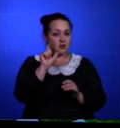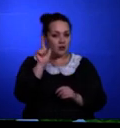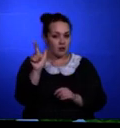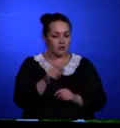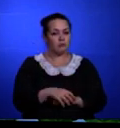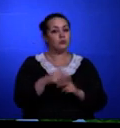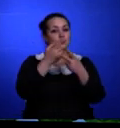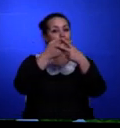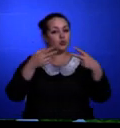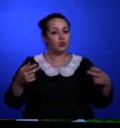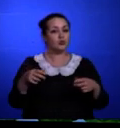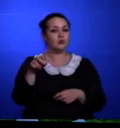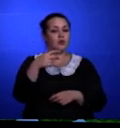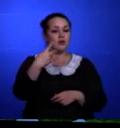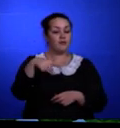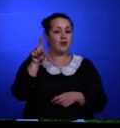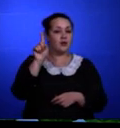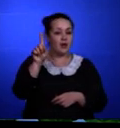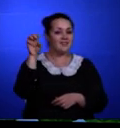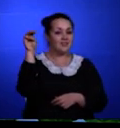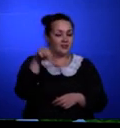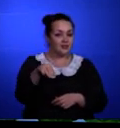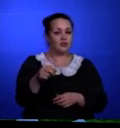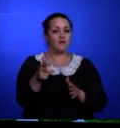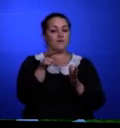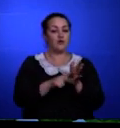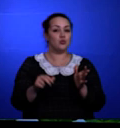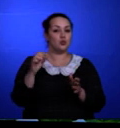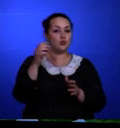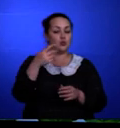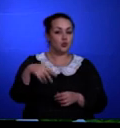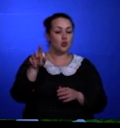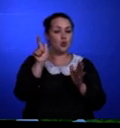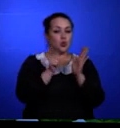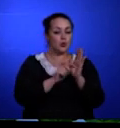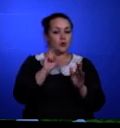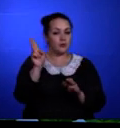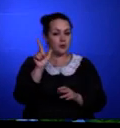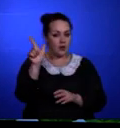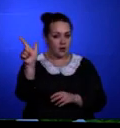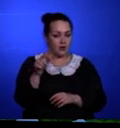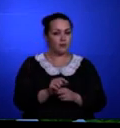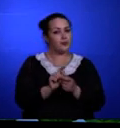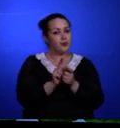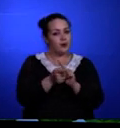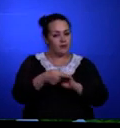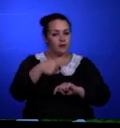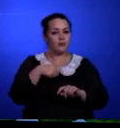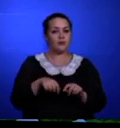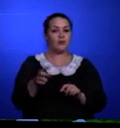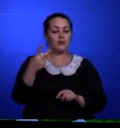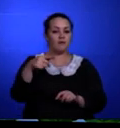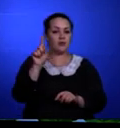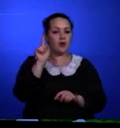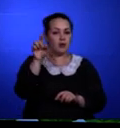тысяч восемьсот сорок семь килограмм 12 тысяч восемьсот сорок семь килограмм это